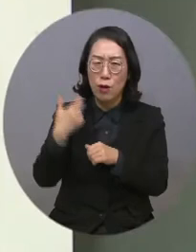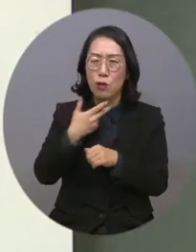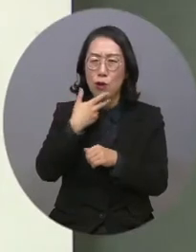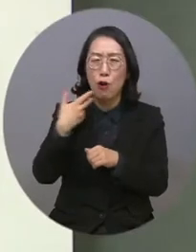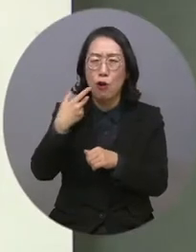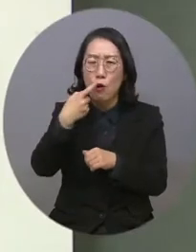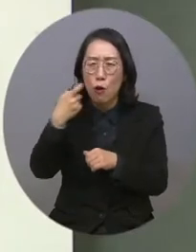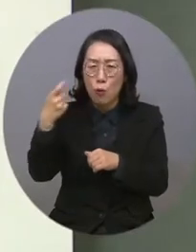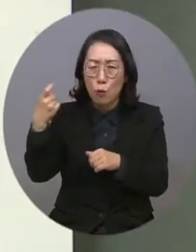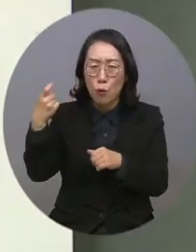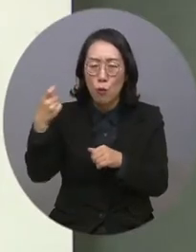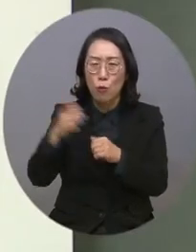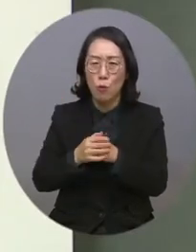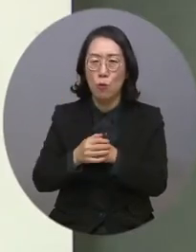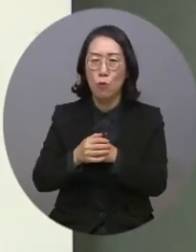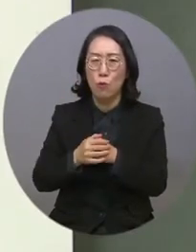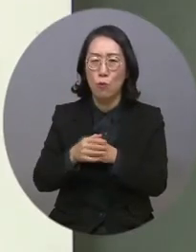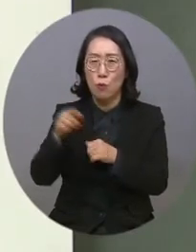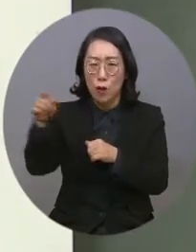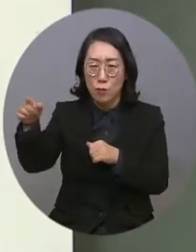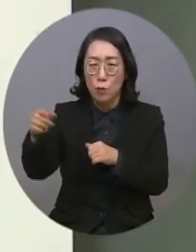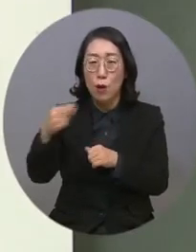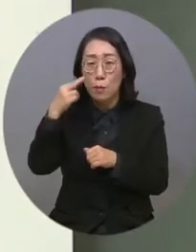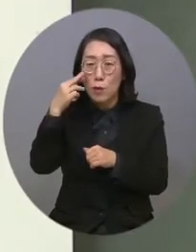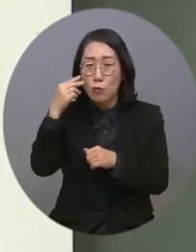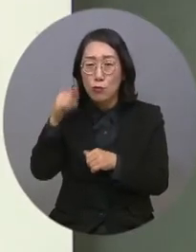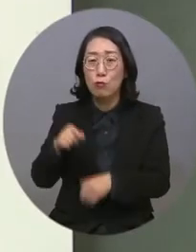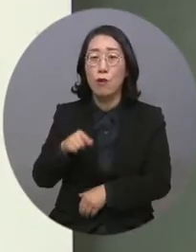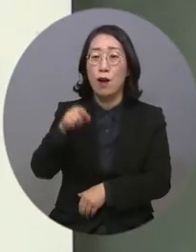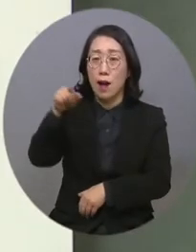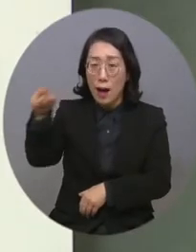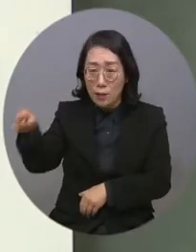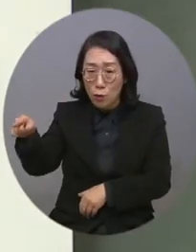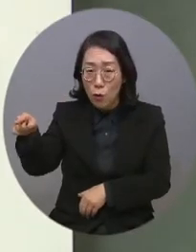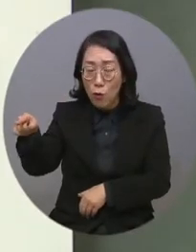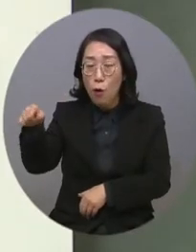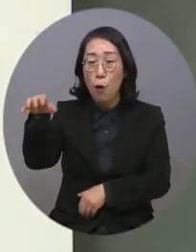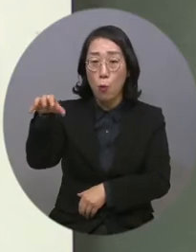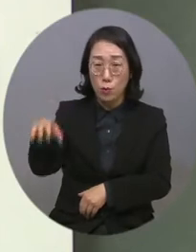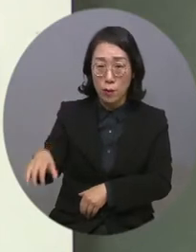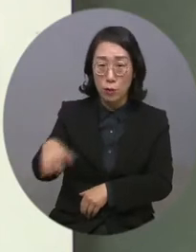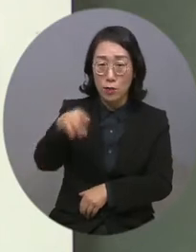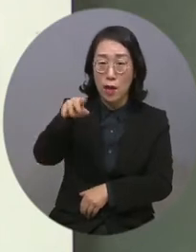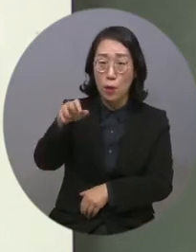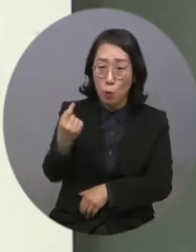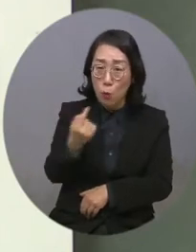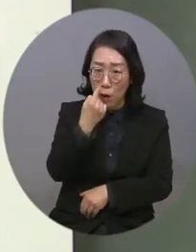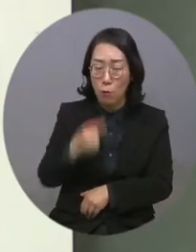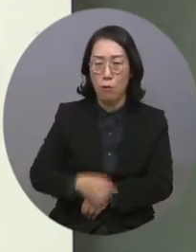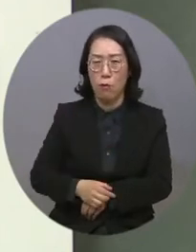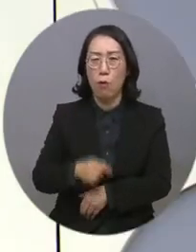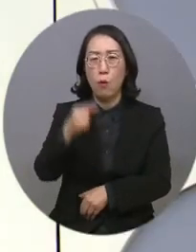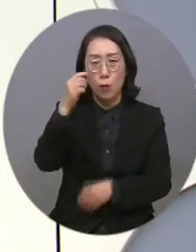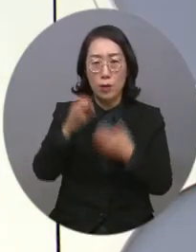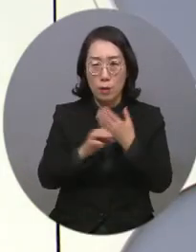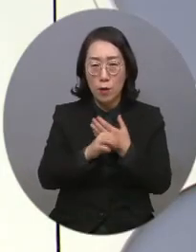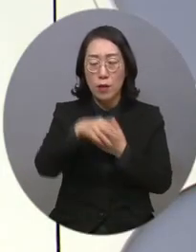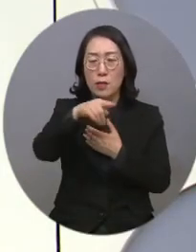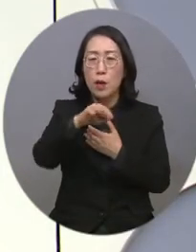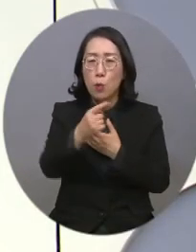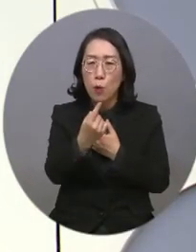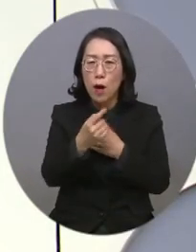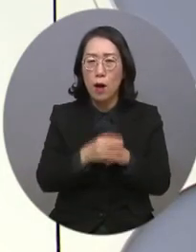우리 체코 가서 배운 게 아니고 그 당시에 80년대에는 체코 슬로바키아하고 한국하고 외교 관계 없고 그러면 공산주의 국가에서 그래서